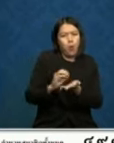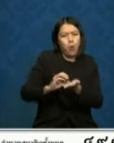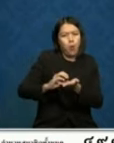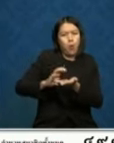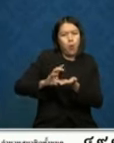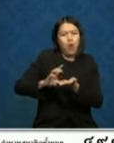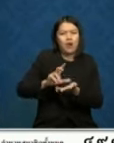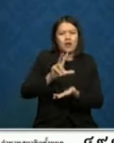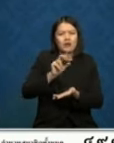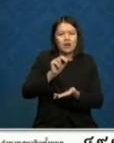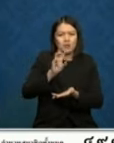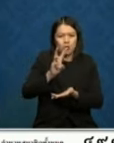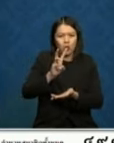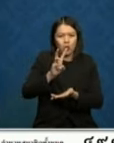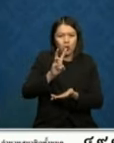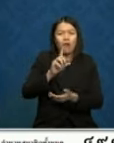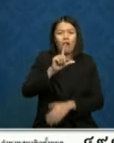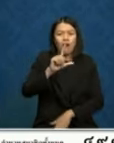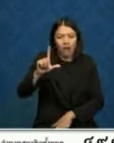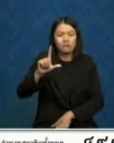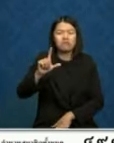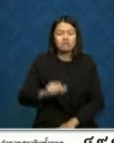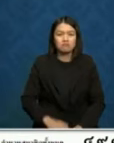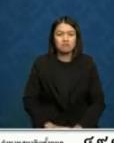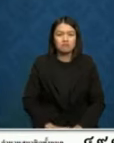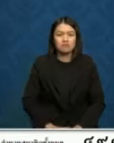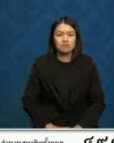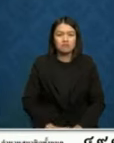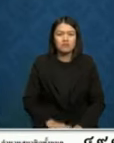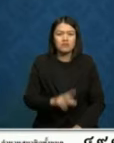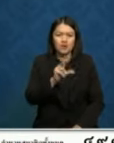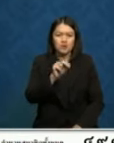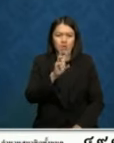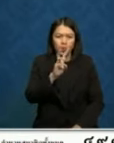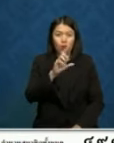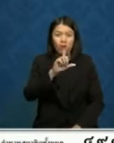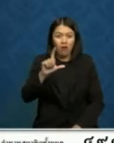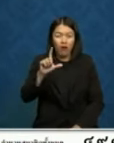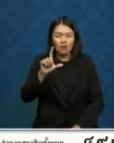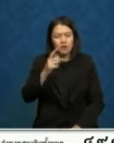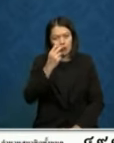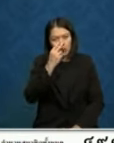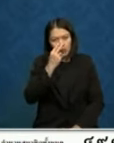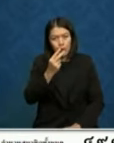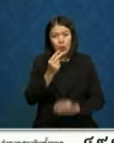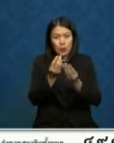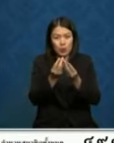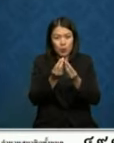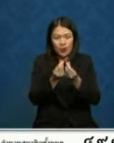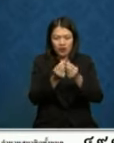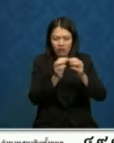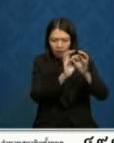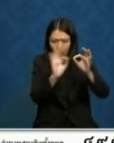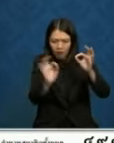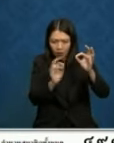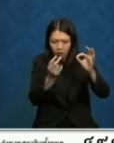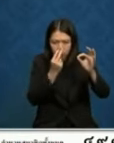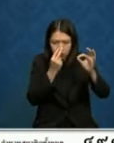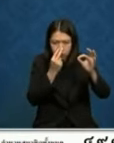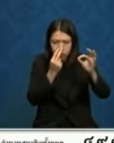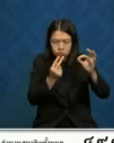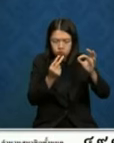ดครับ36ล้านบาทครับ36ล้านบาทแต่ถ้าไปดูตัวเลขและดูรายละเอียดกันจริงๆครับท่านประธ